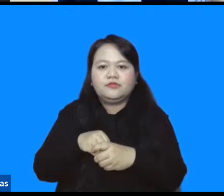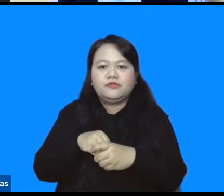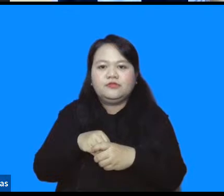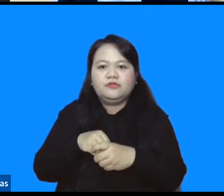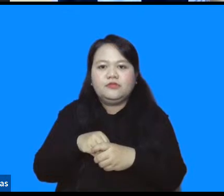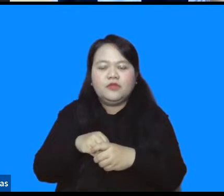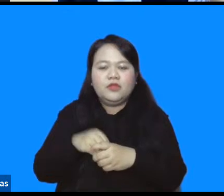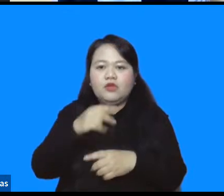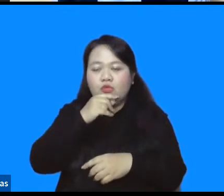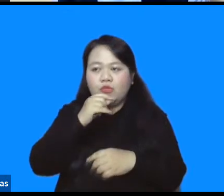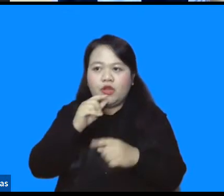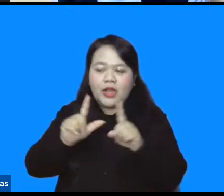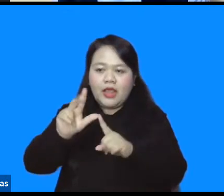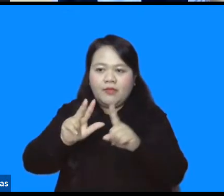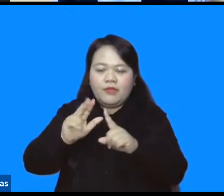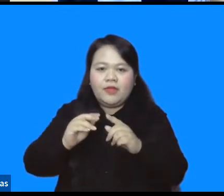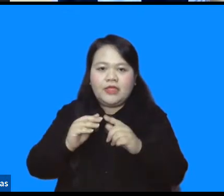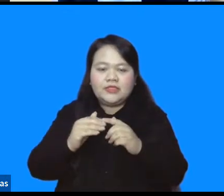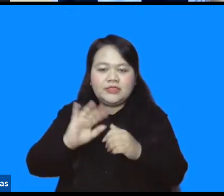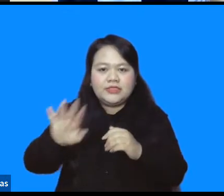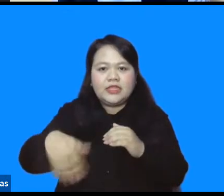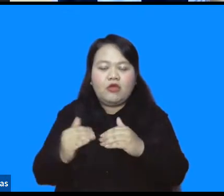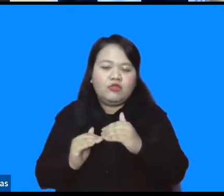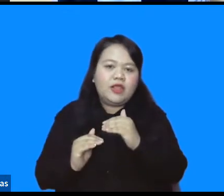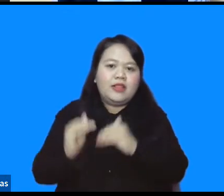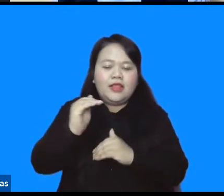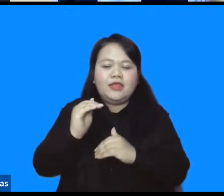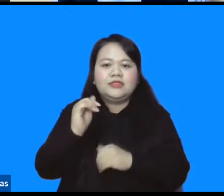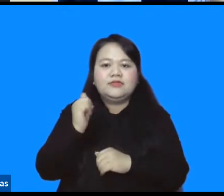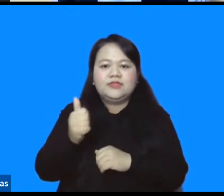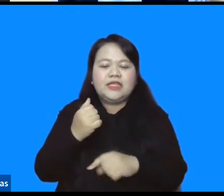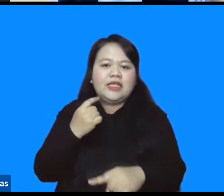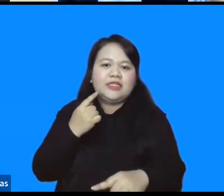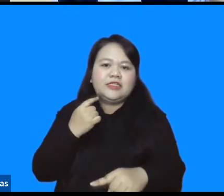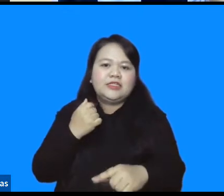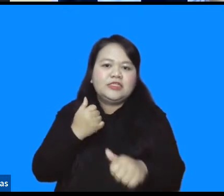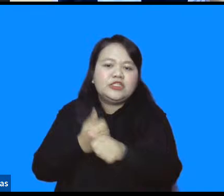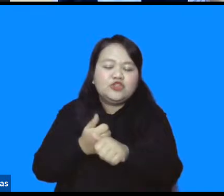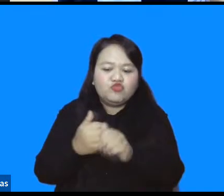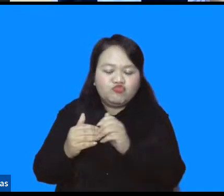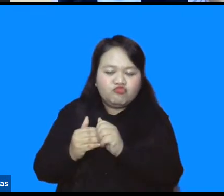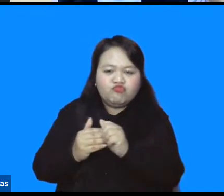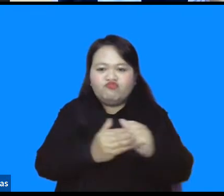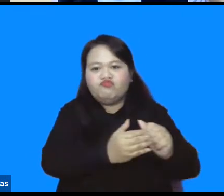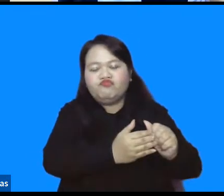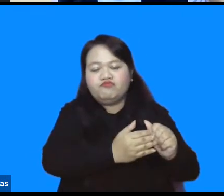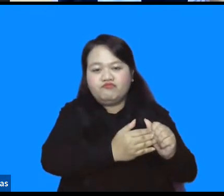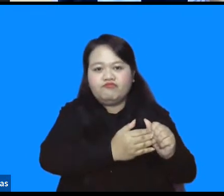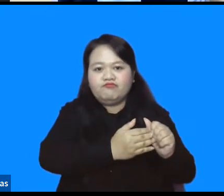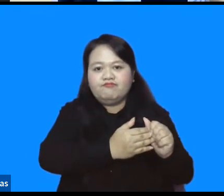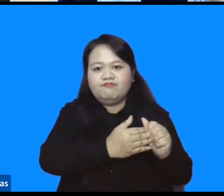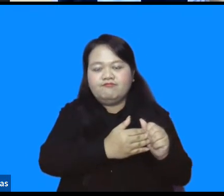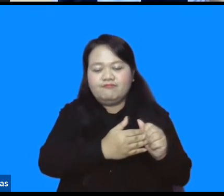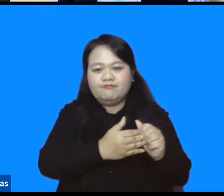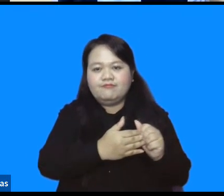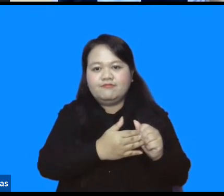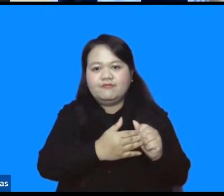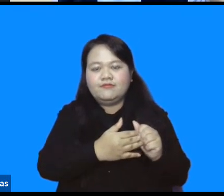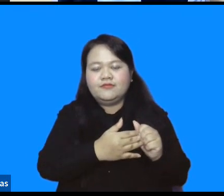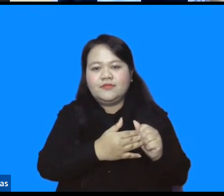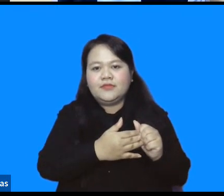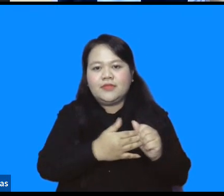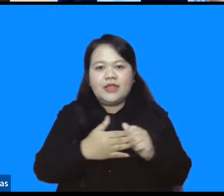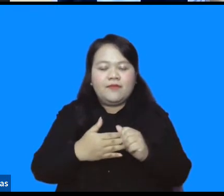usia di atas 18 tahun itu pasti bisa ikut mendampingi lah ya, mendampingi, apa